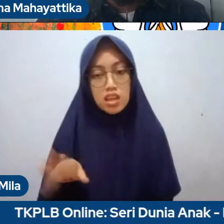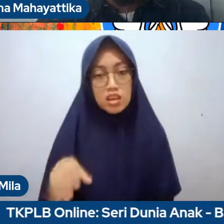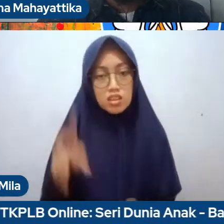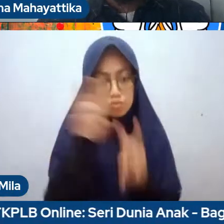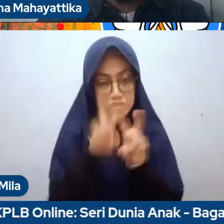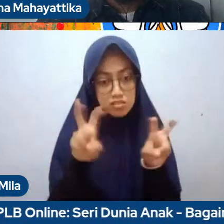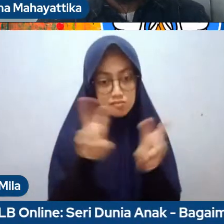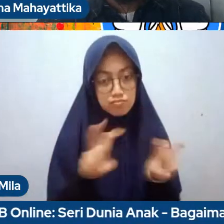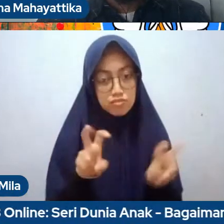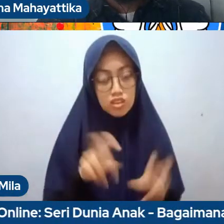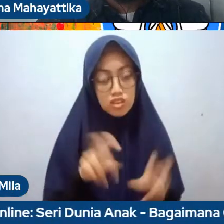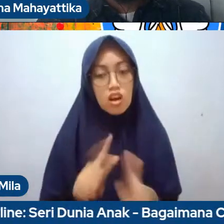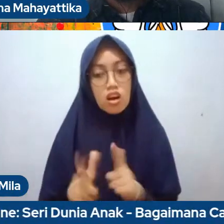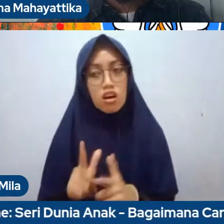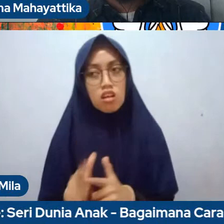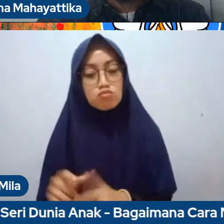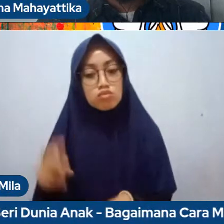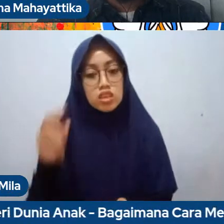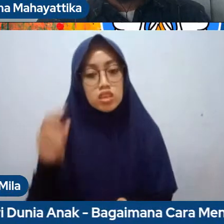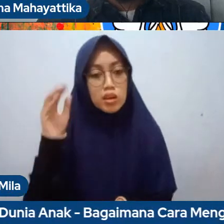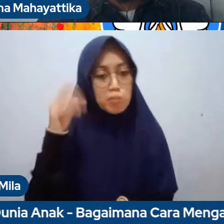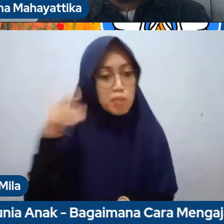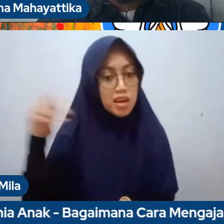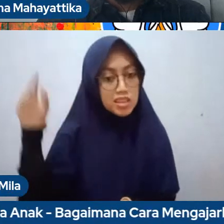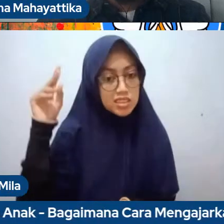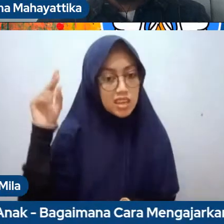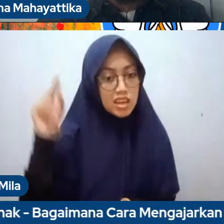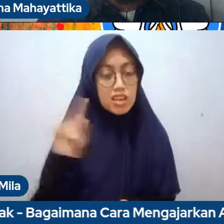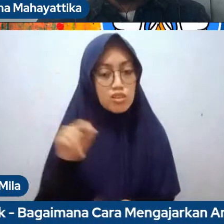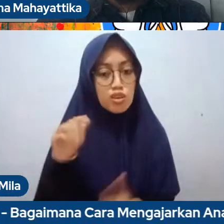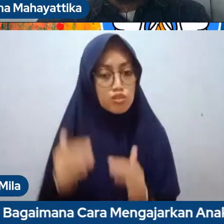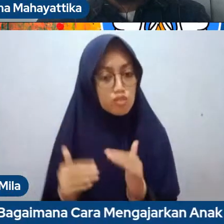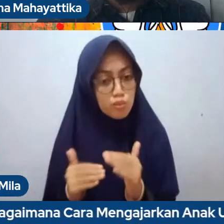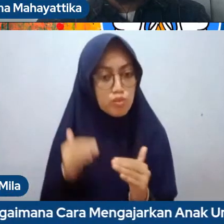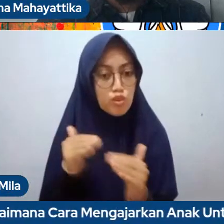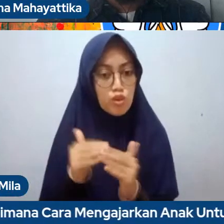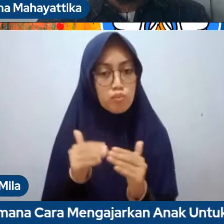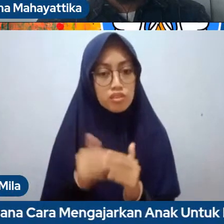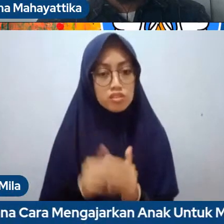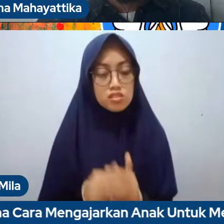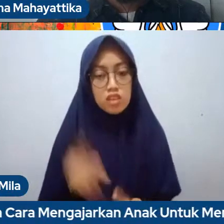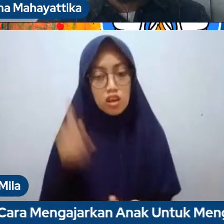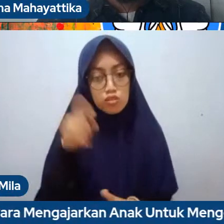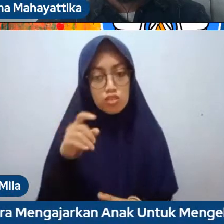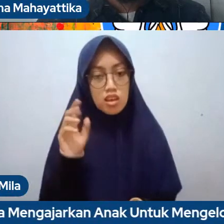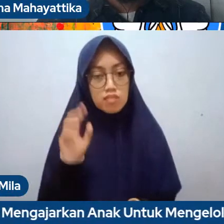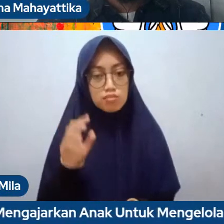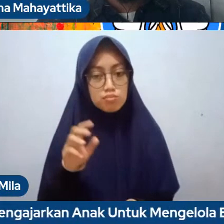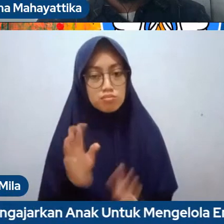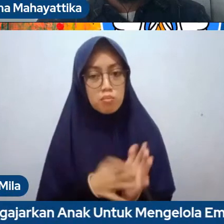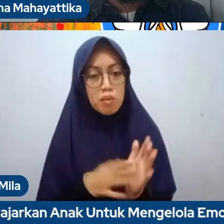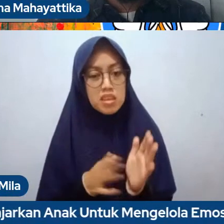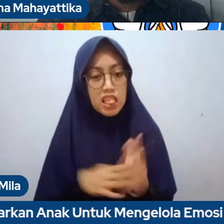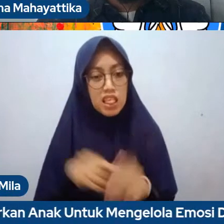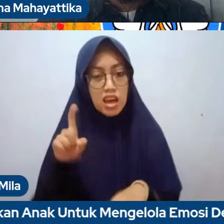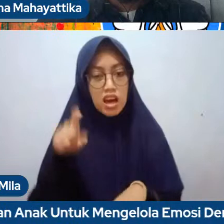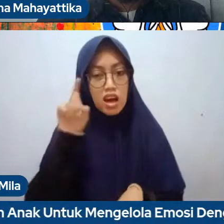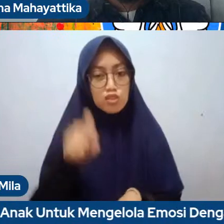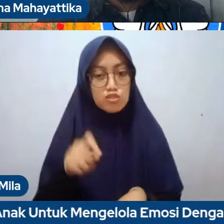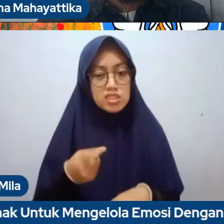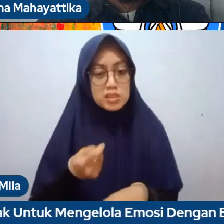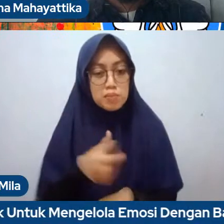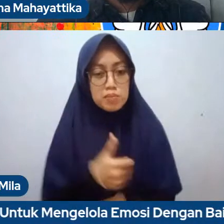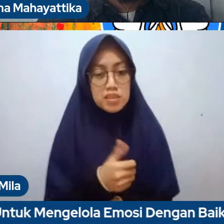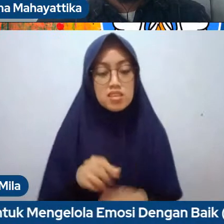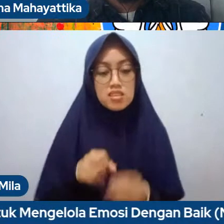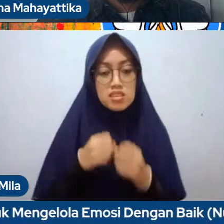semakin kompleks permasalahannya ya, pasti nanti ada beberapa tuh yang harus diselesaikan, mana duluan gitu. Jadi